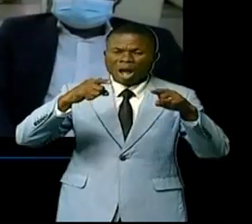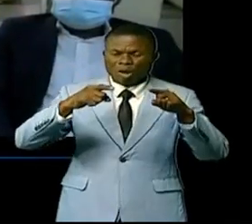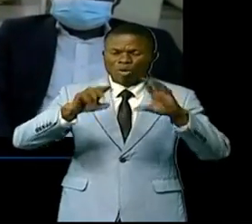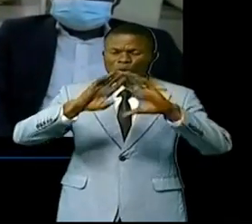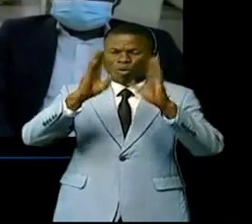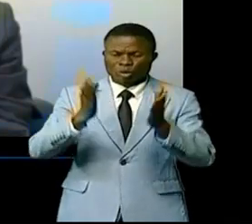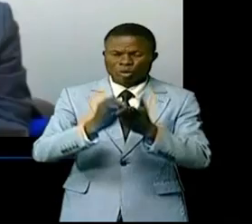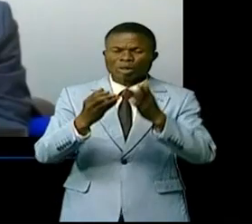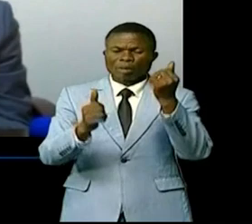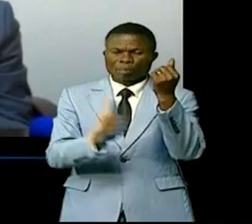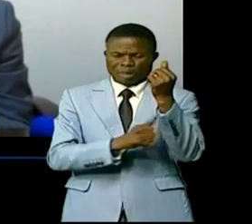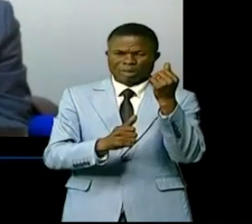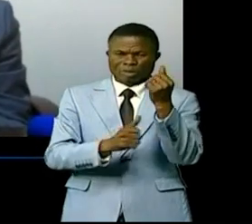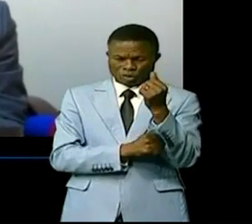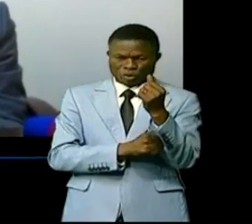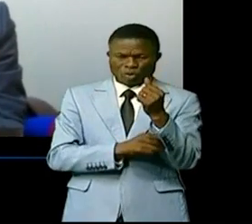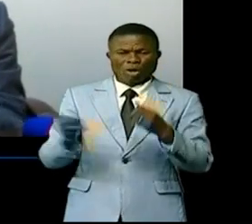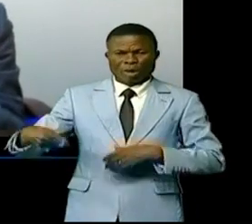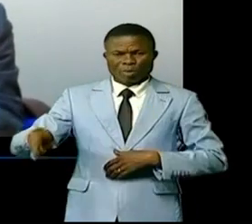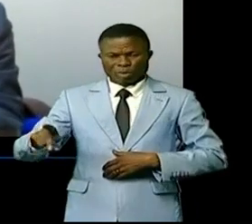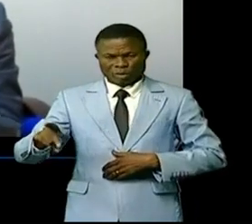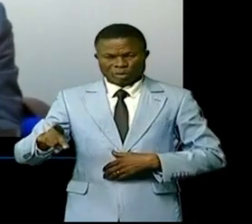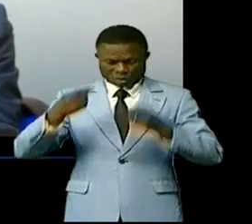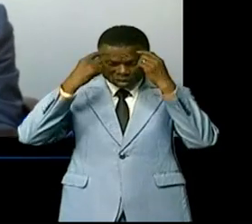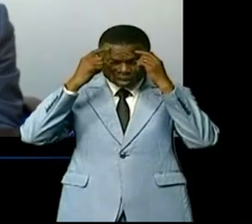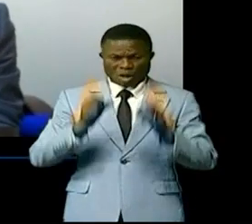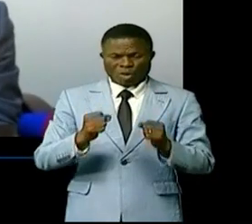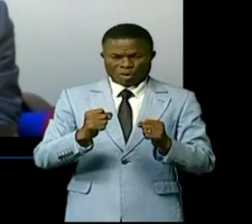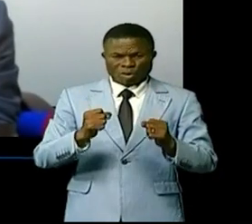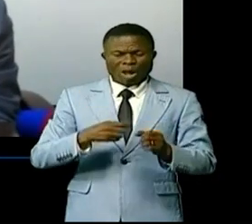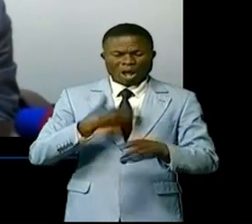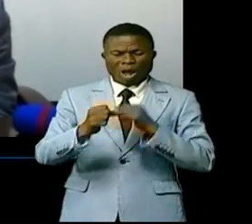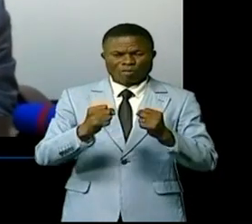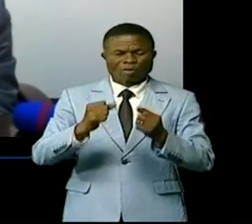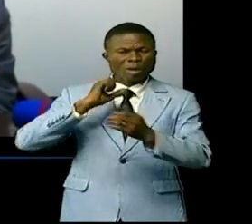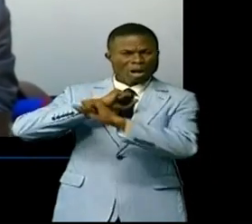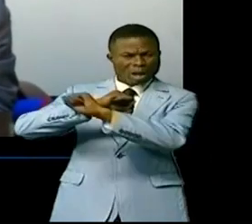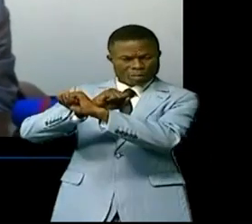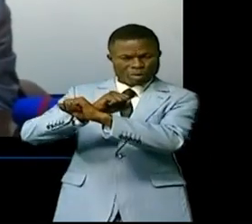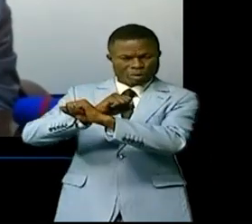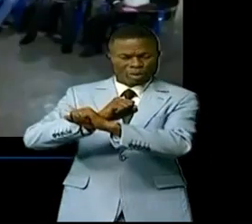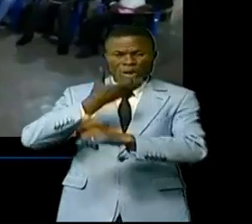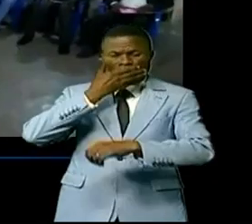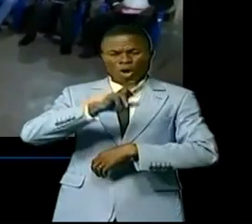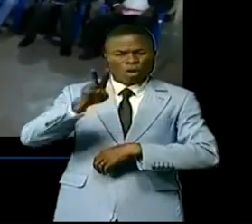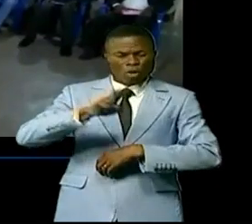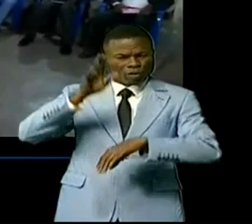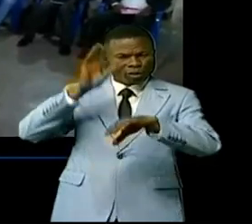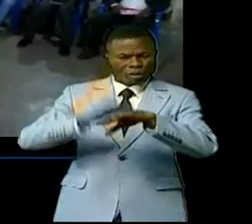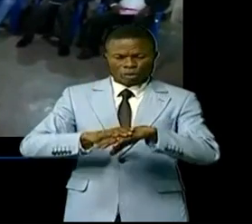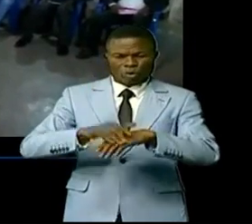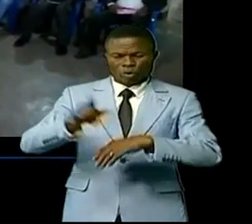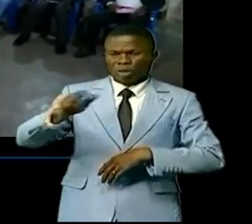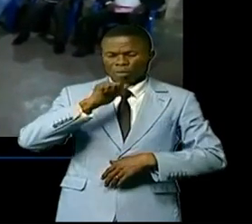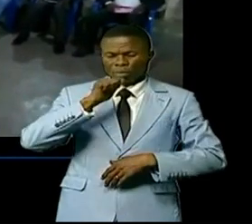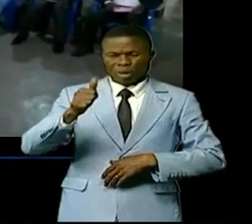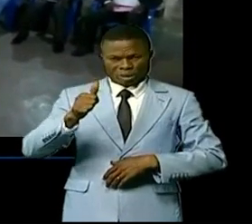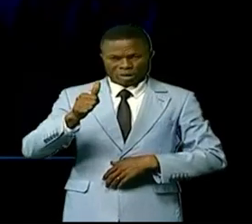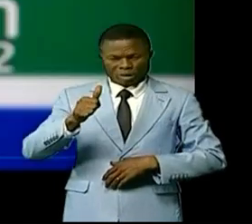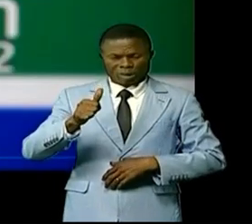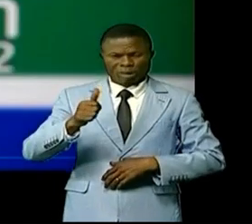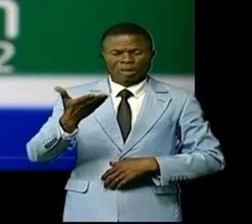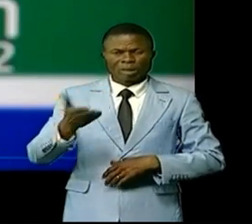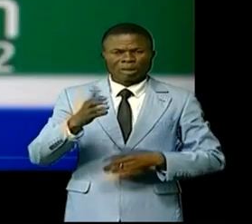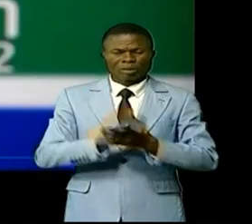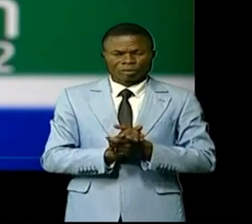l'intention de tous les services de sa province sa détermination de tout faire pour barrer la route aux variants sud-africains Omicron de